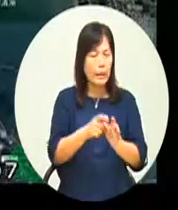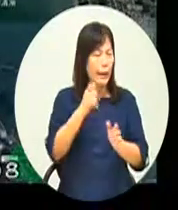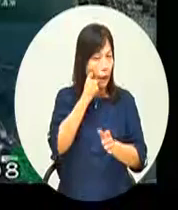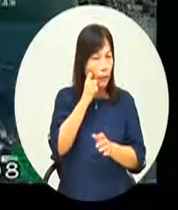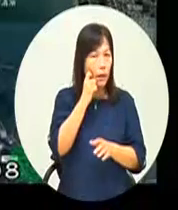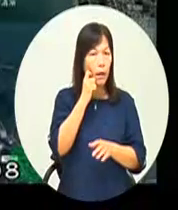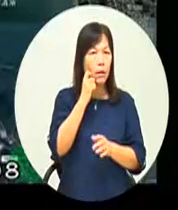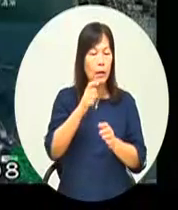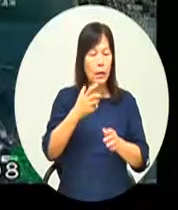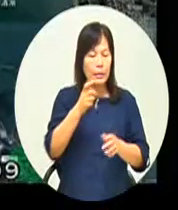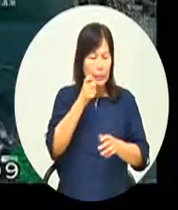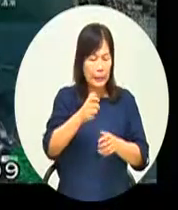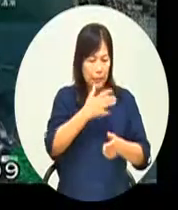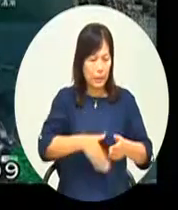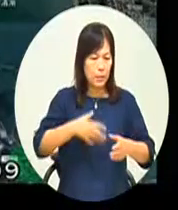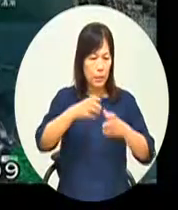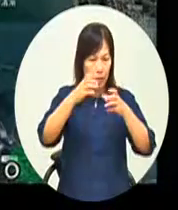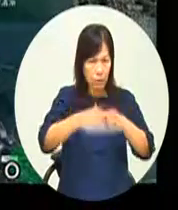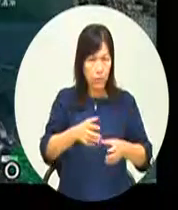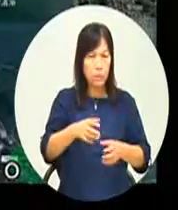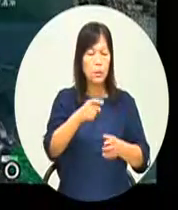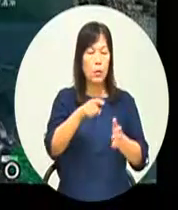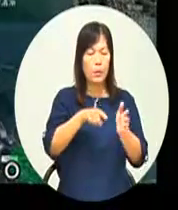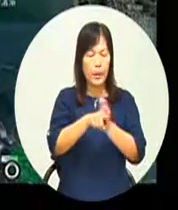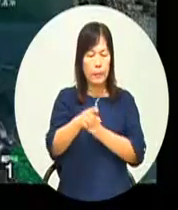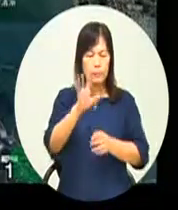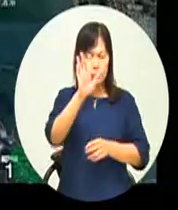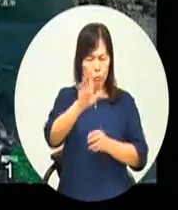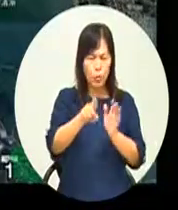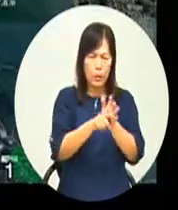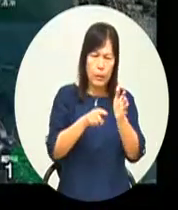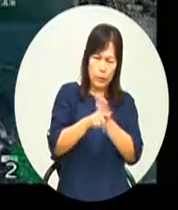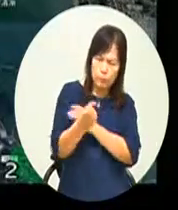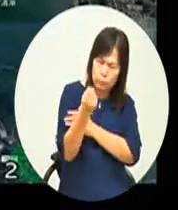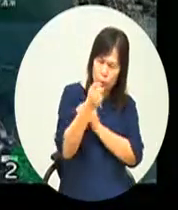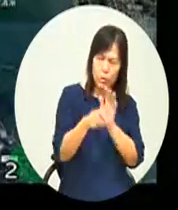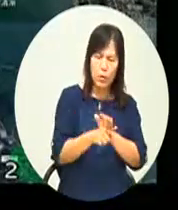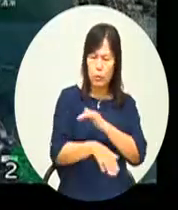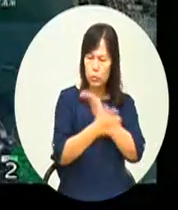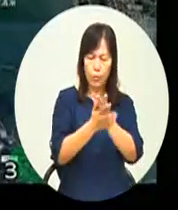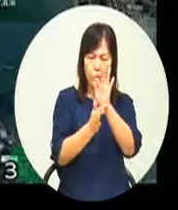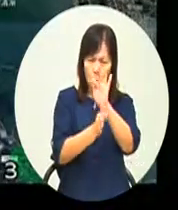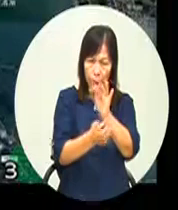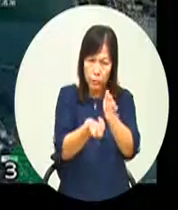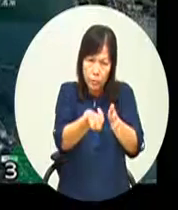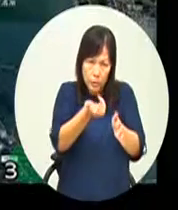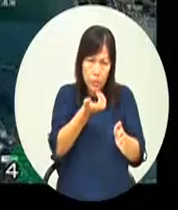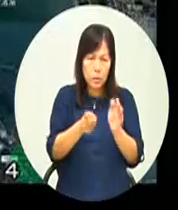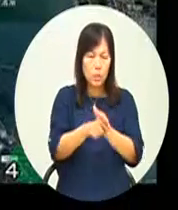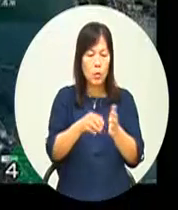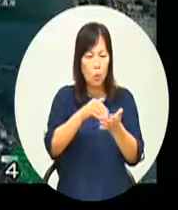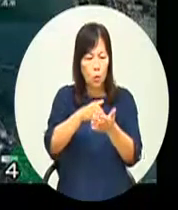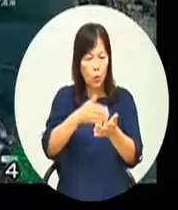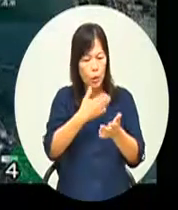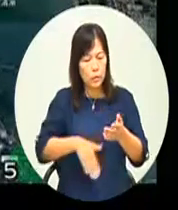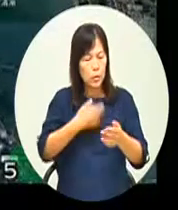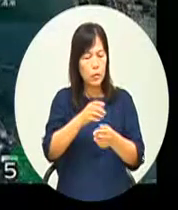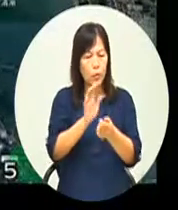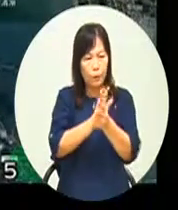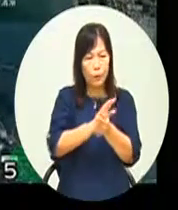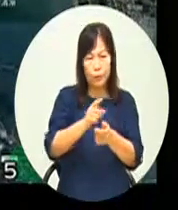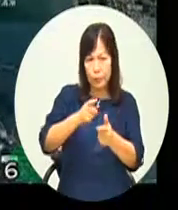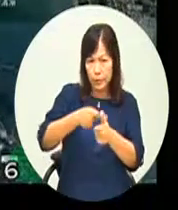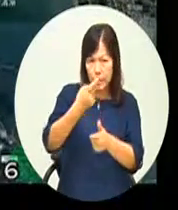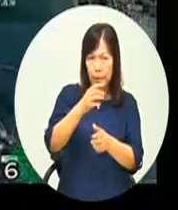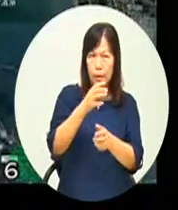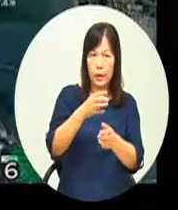在硬体的建设我们持续不断的争取，还没有 到位到手之前，其实我们就以软体的服务先行来提供